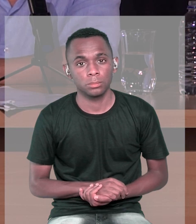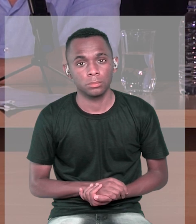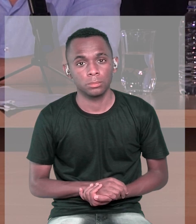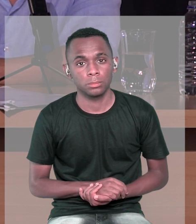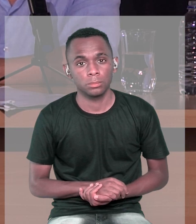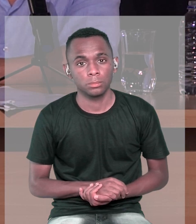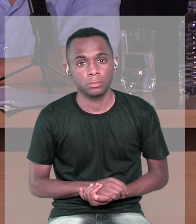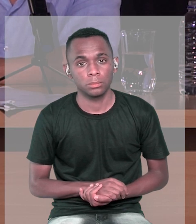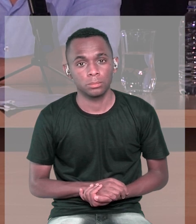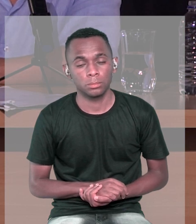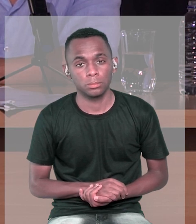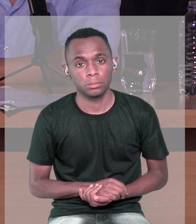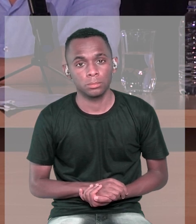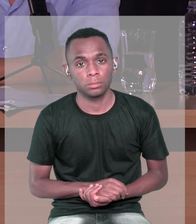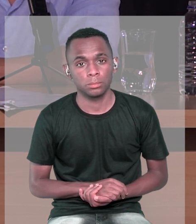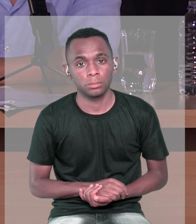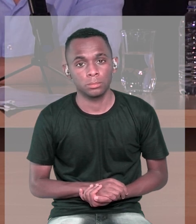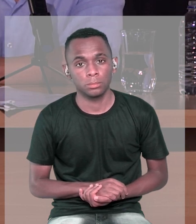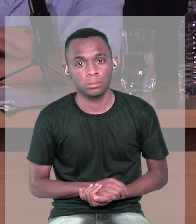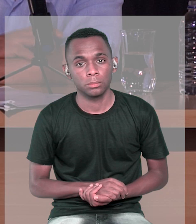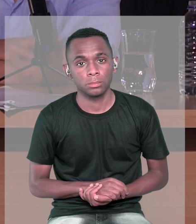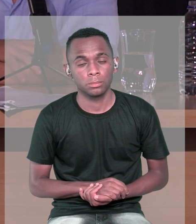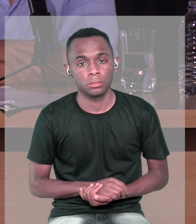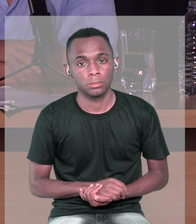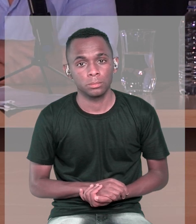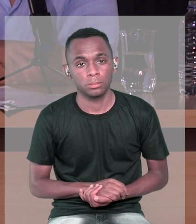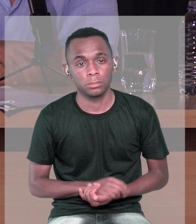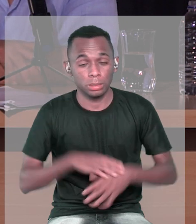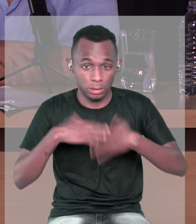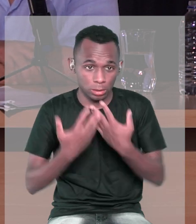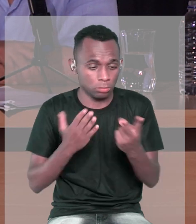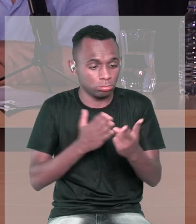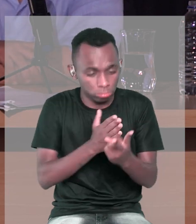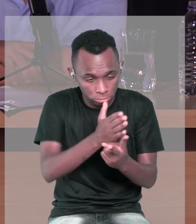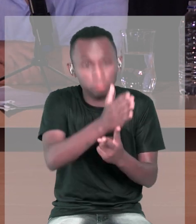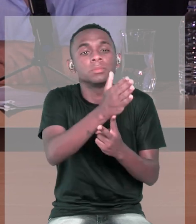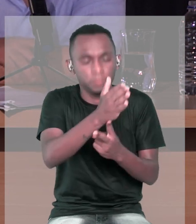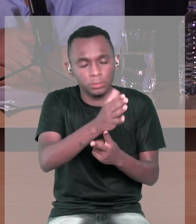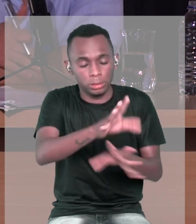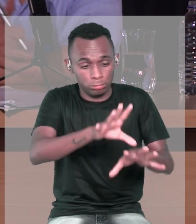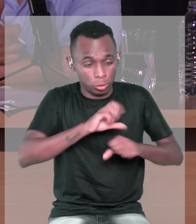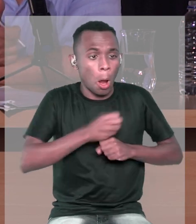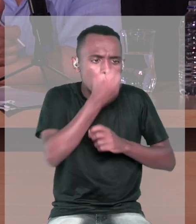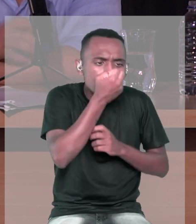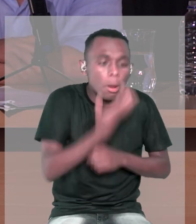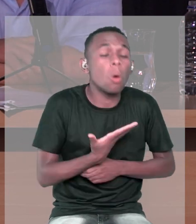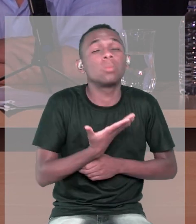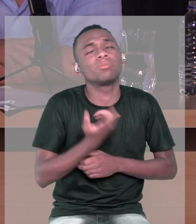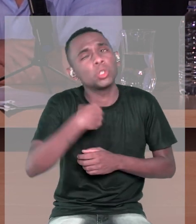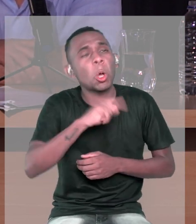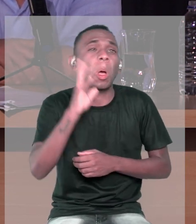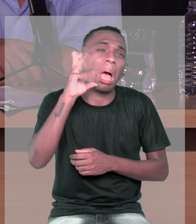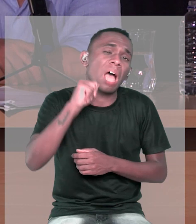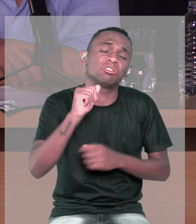tu es responsable. Voilà, c'est... Dentro da questão luminosa da propriedade, a gente